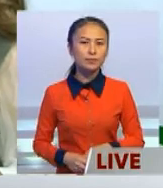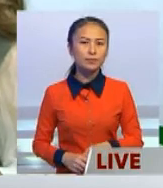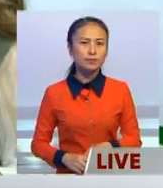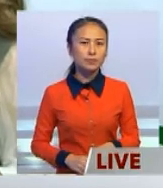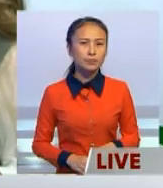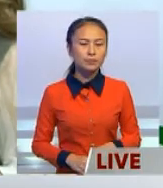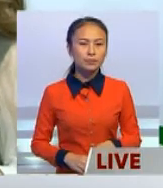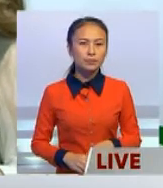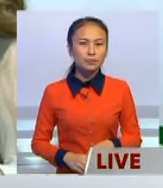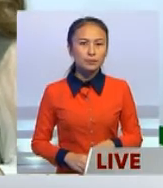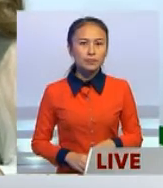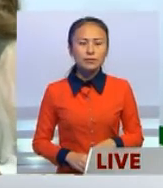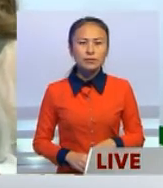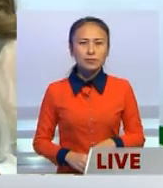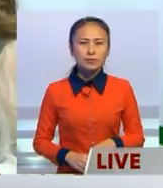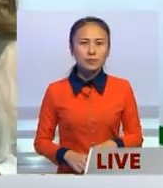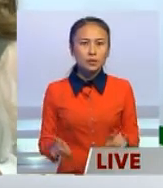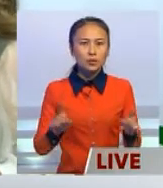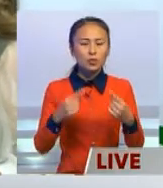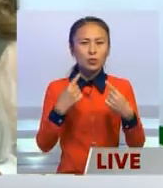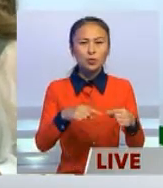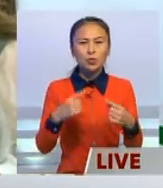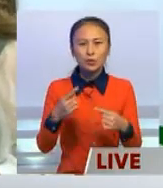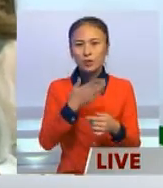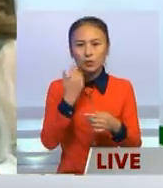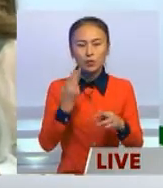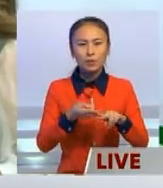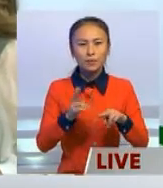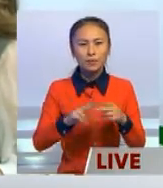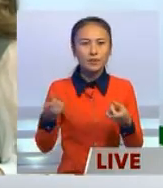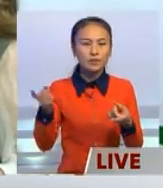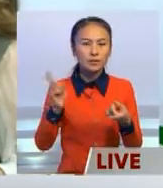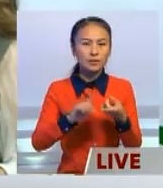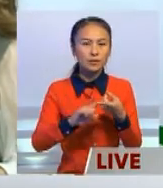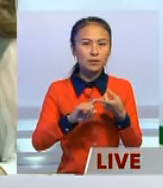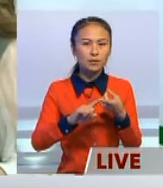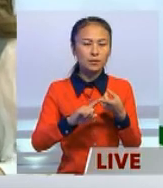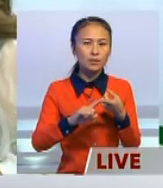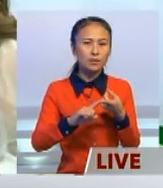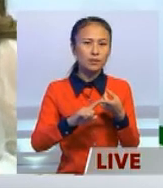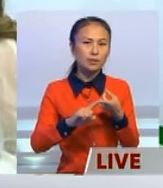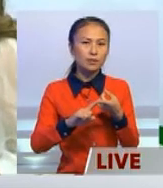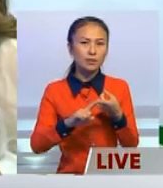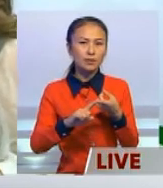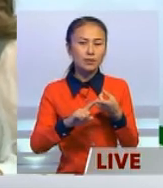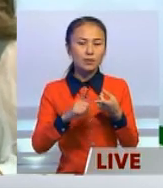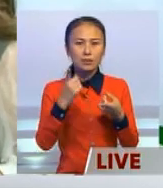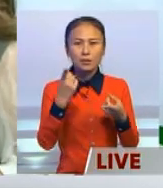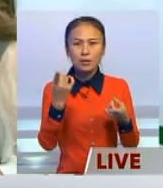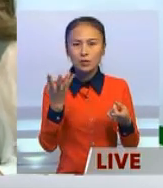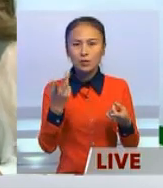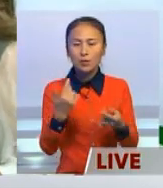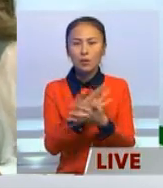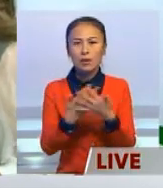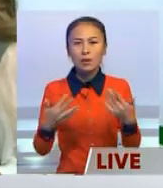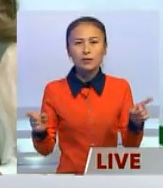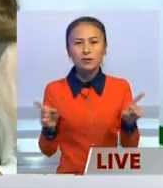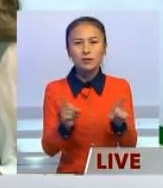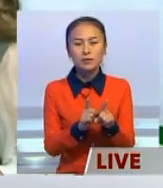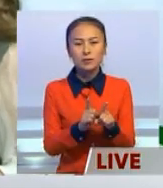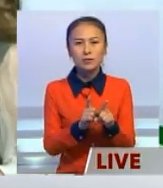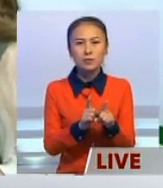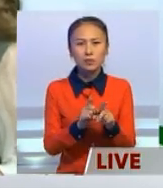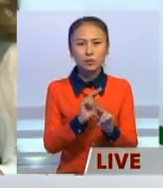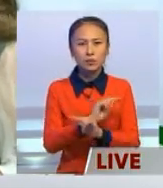енді бұл екеуі ажырамас екендігін және сіздің цифрдағы мынағы сандық электрондық дүниедегі әрекеттеріңіз бен біліміңіз, өміріңіз